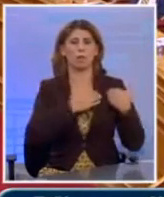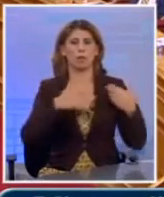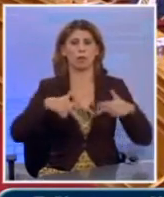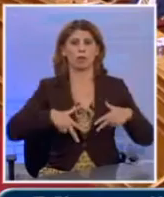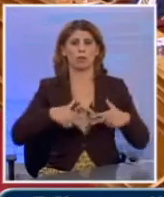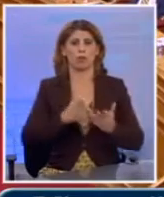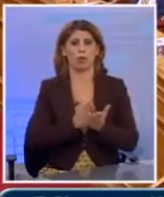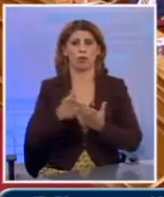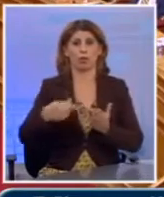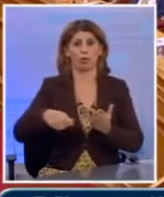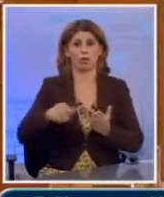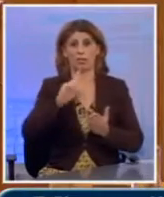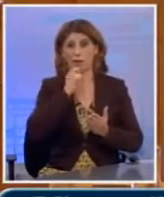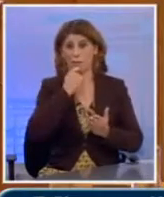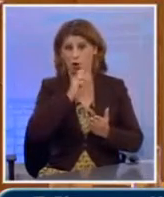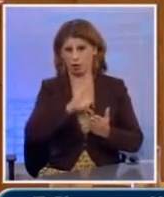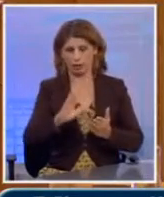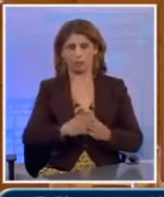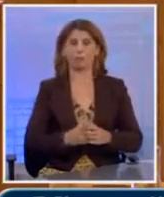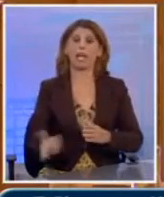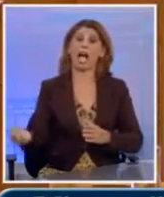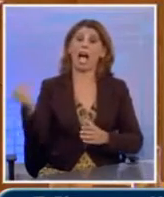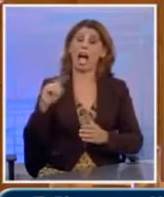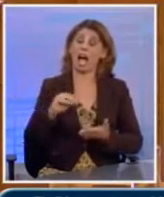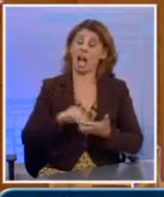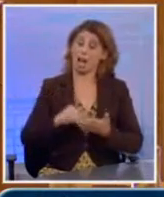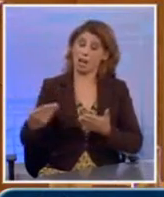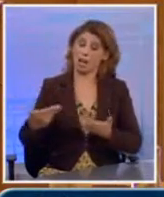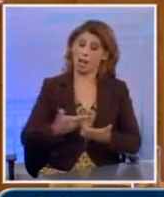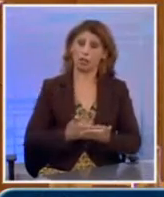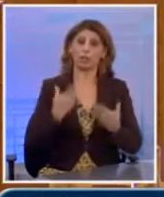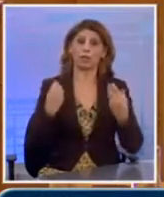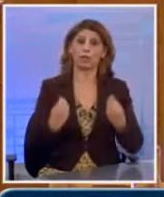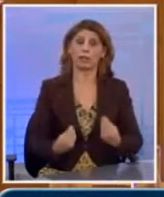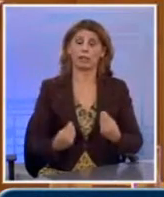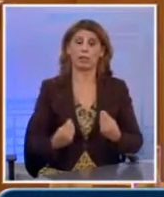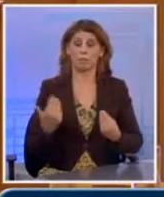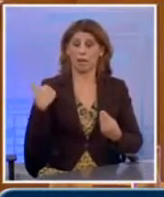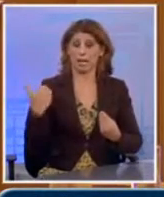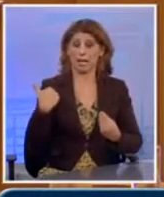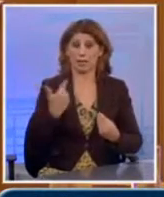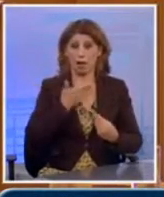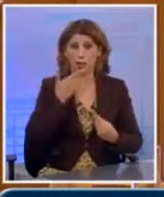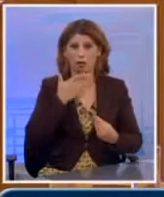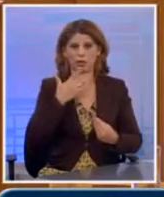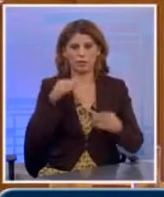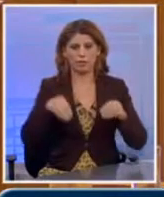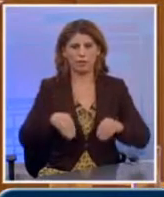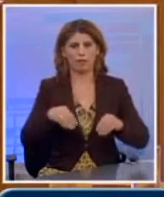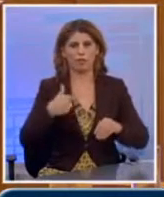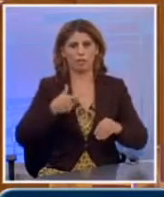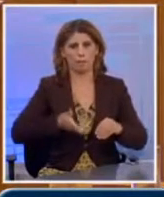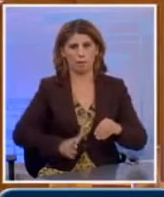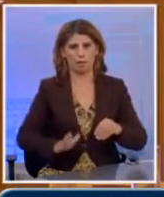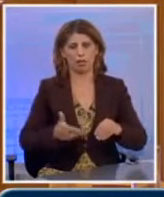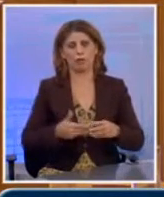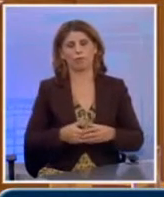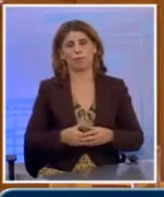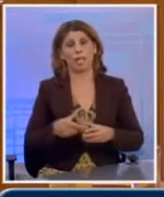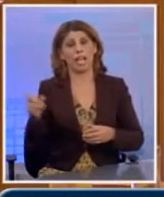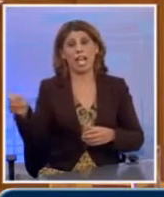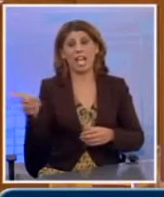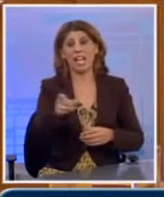Γιατί είναι απόρριτη. Έρχονται κι άλλα. Με καλείτε να απολογηθώ γιατί βάφτισε ένα παιδάκι. Εσείς